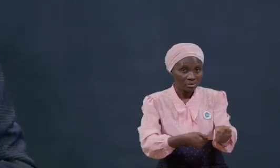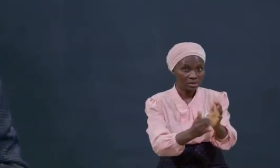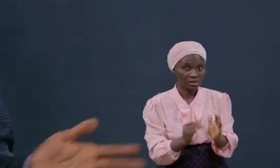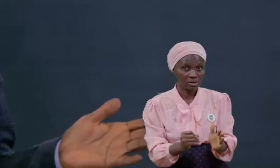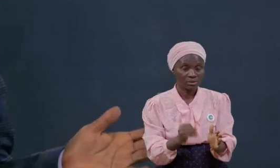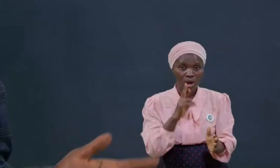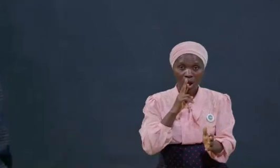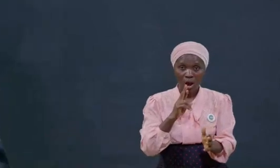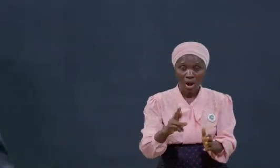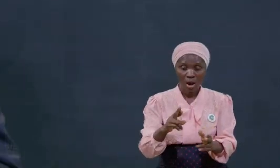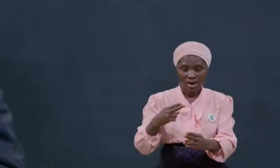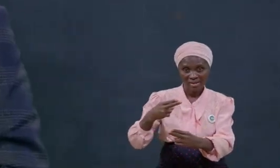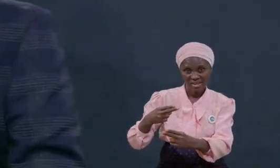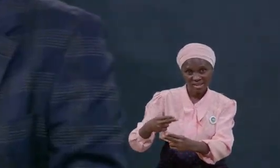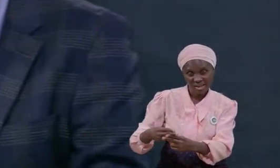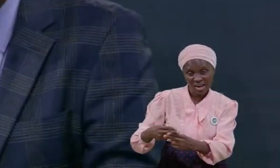furent appelés chrétiens. Soulignez ça.